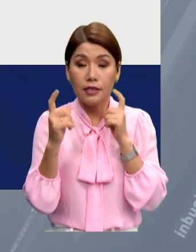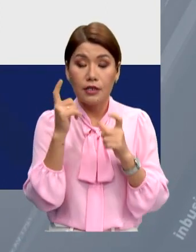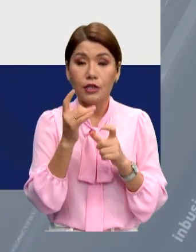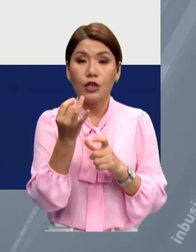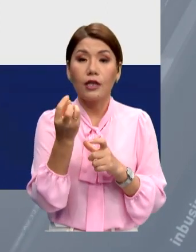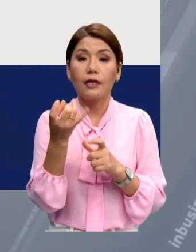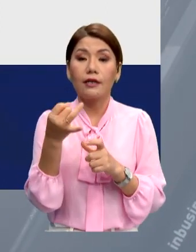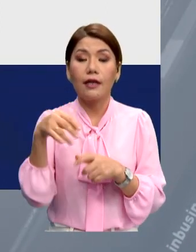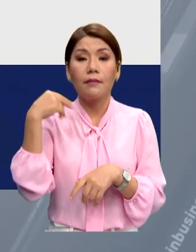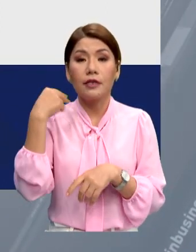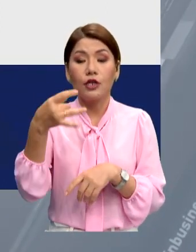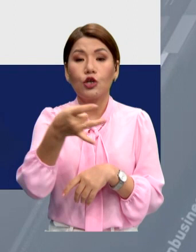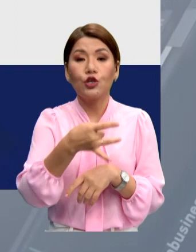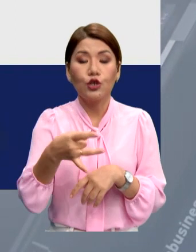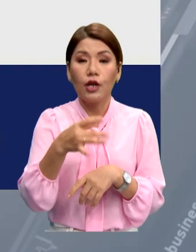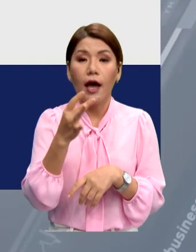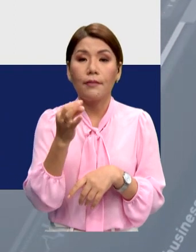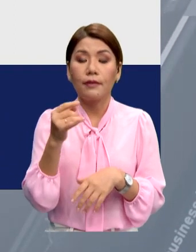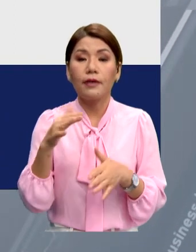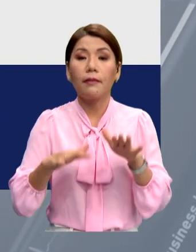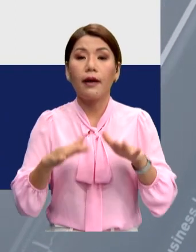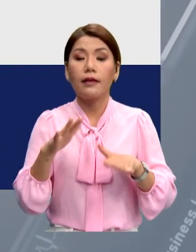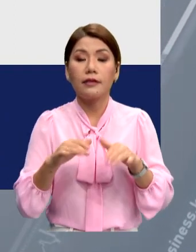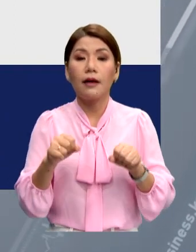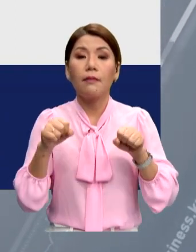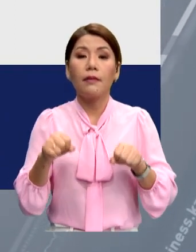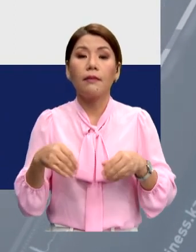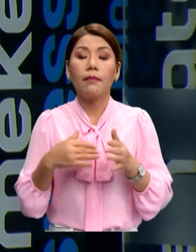институционализации президентской республики с оптимальным балансом властных полномочий.